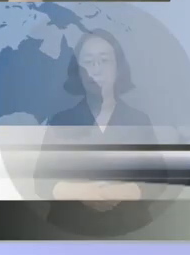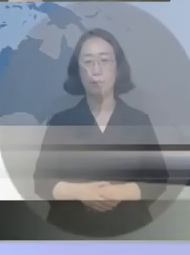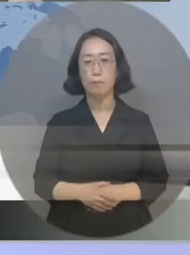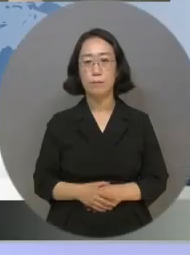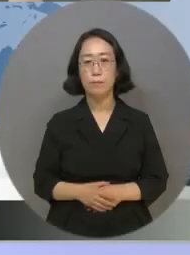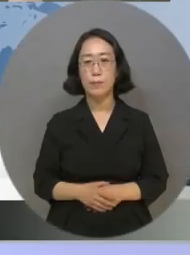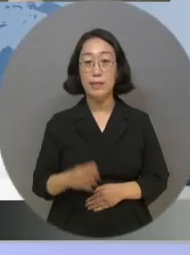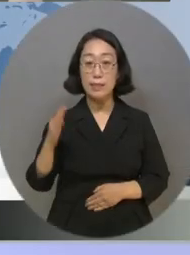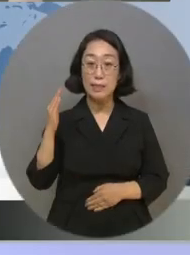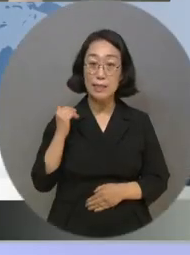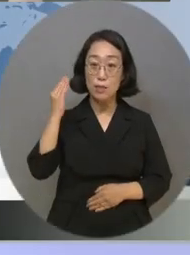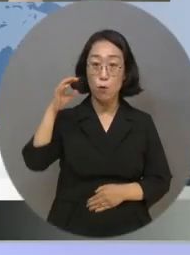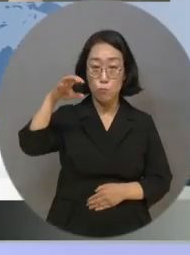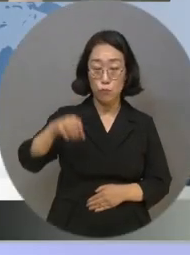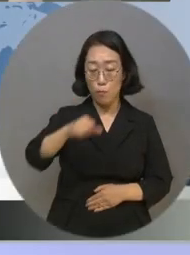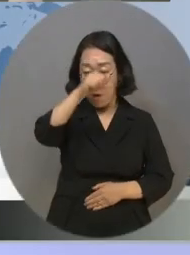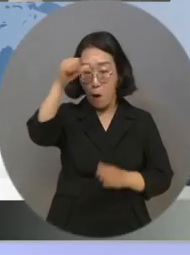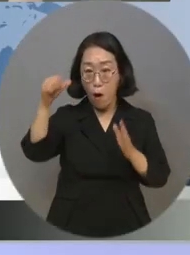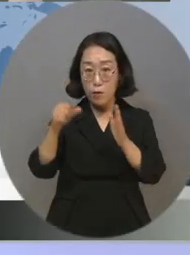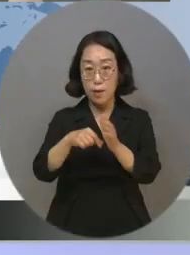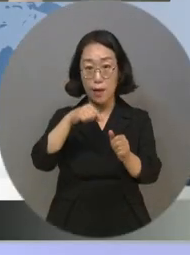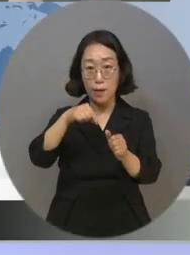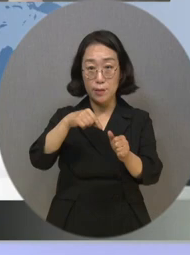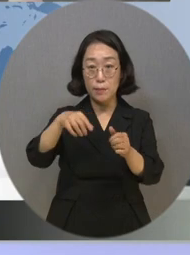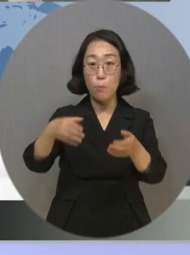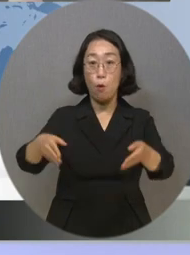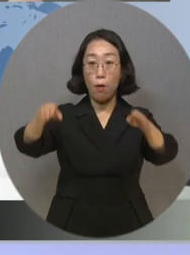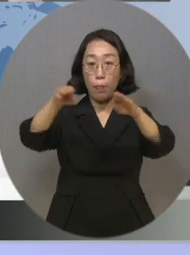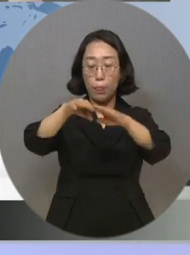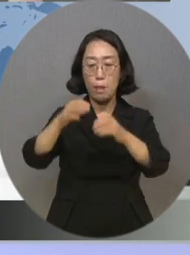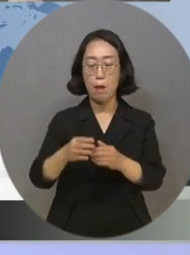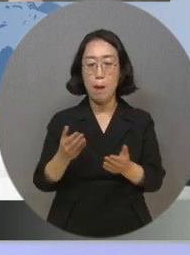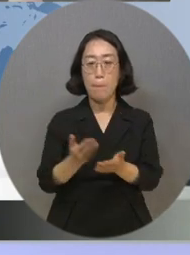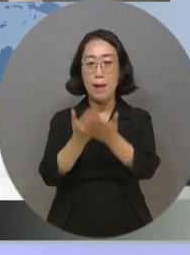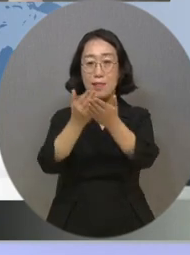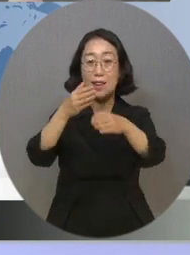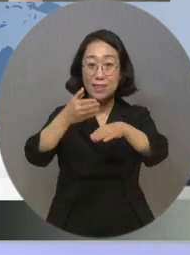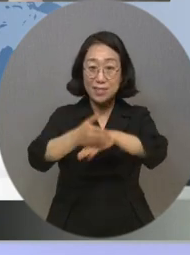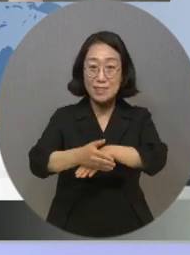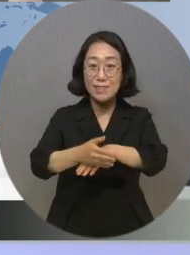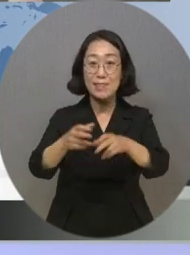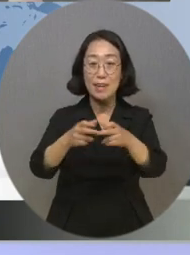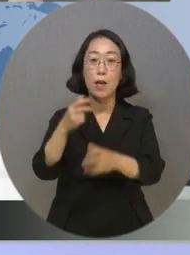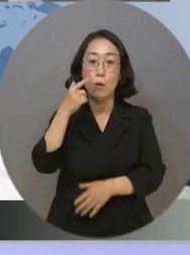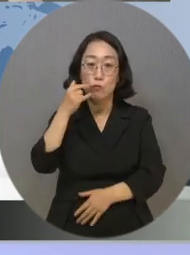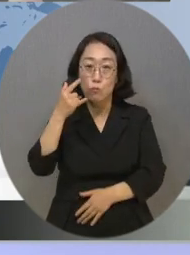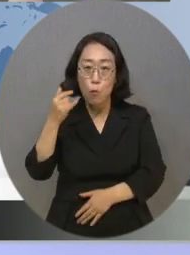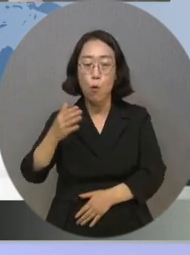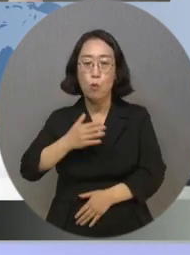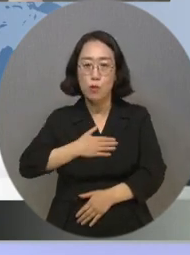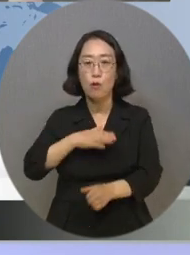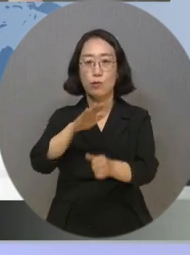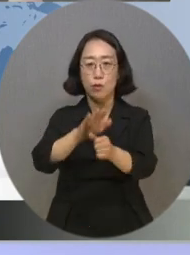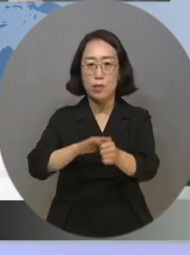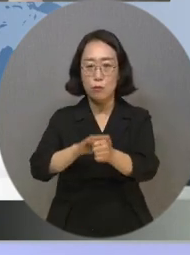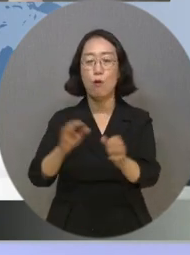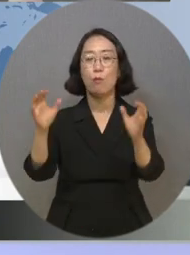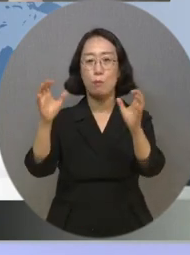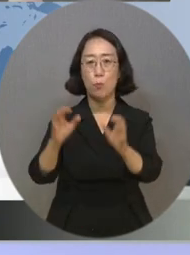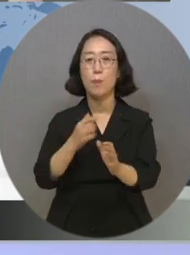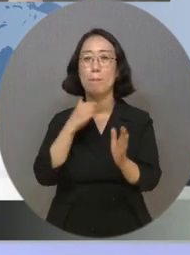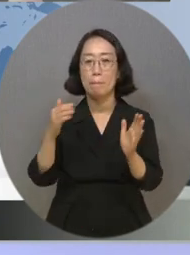경기도 의정부시 평생학습원이 발달장애가 있는 자녀를 둔 부모를 위한 정서지원 프로그램 행사를